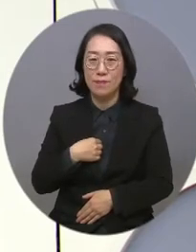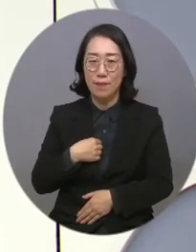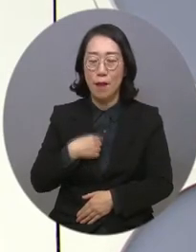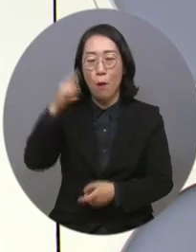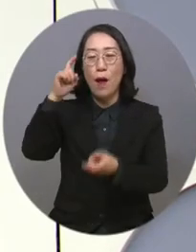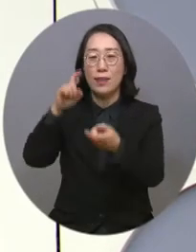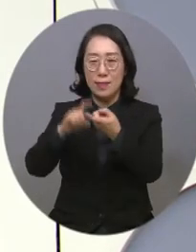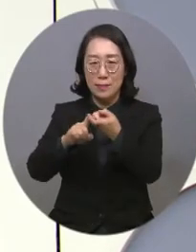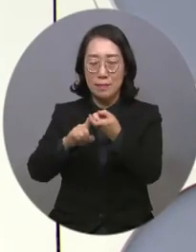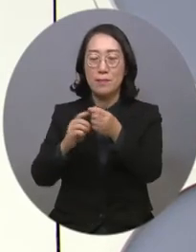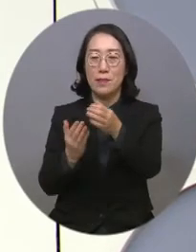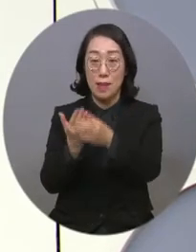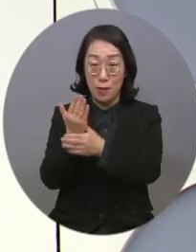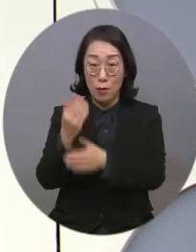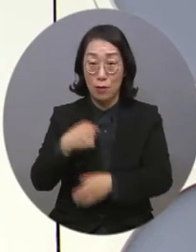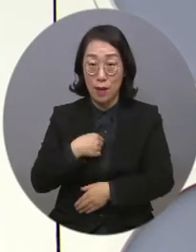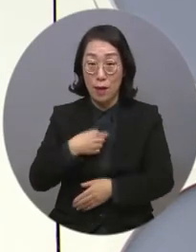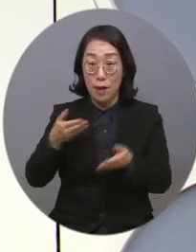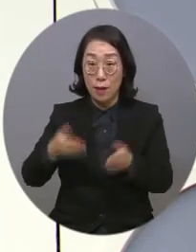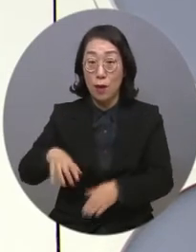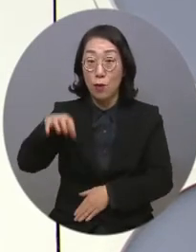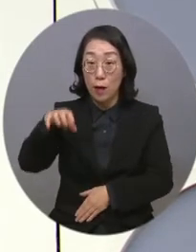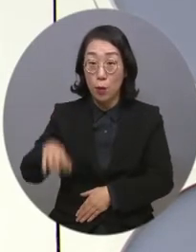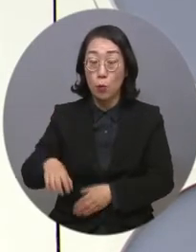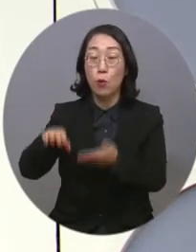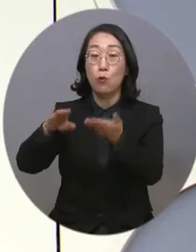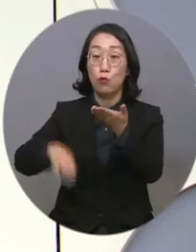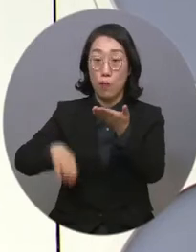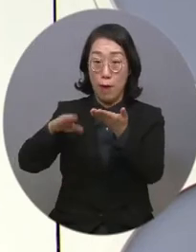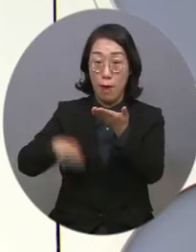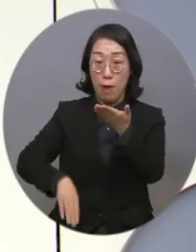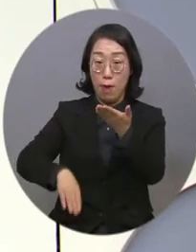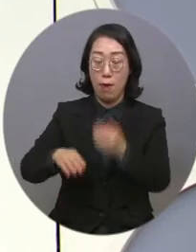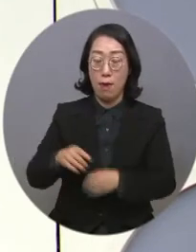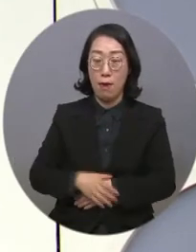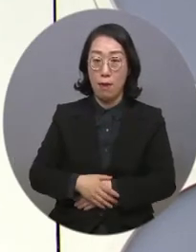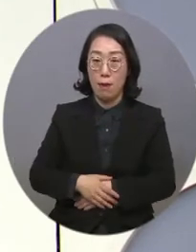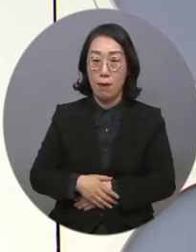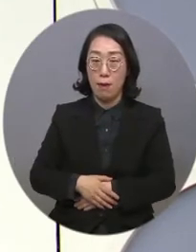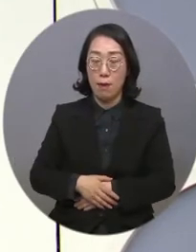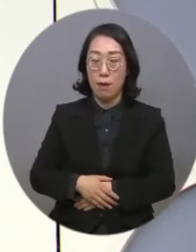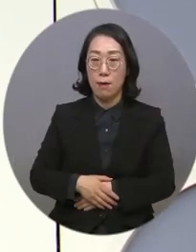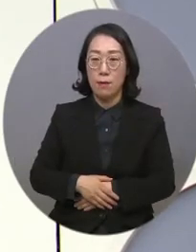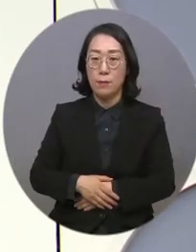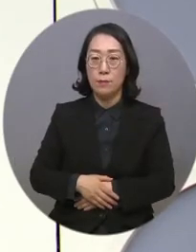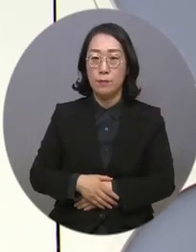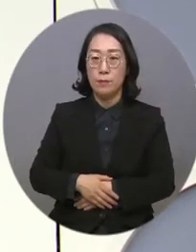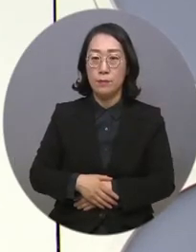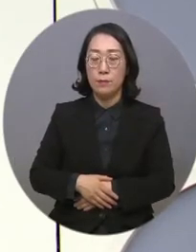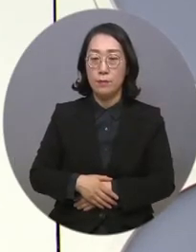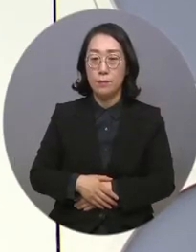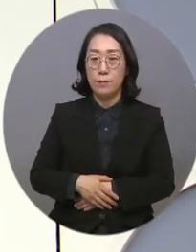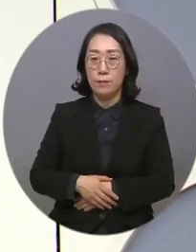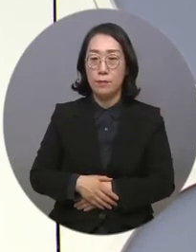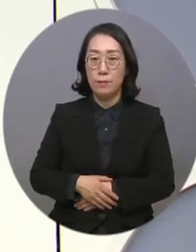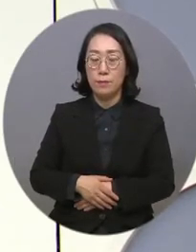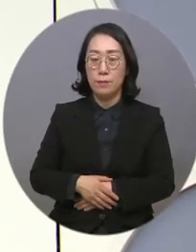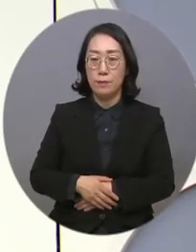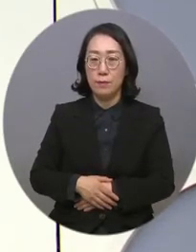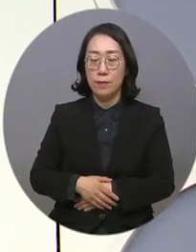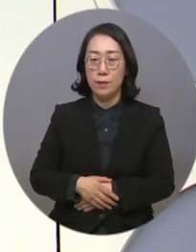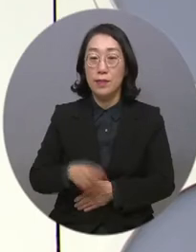관심인데 마침 제 고향 그 후배 한 분이 그 최승우 그 조선 오페라단